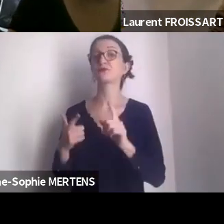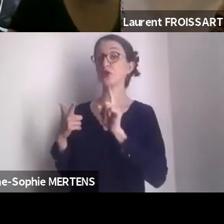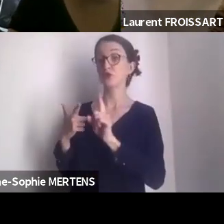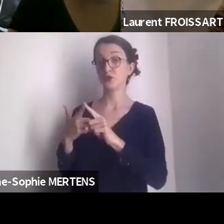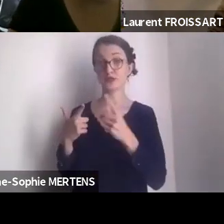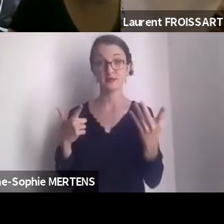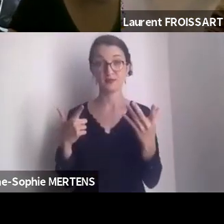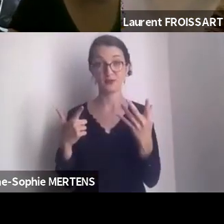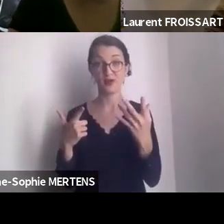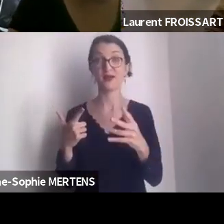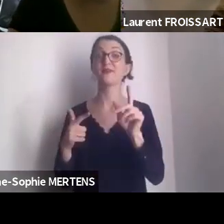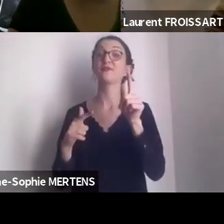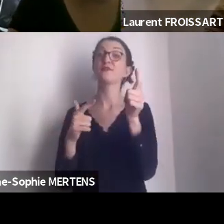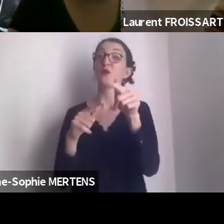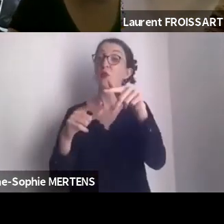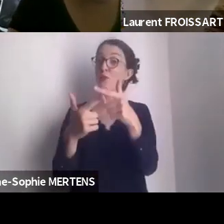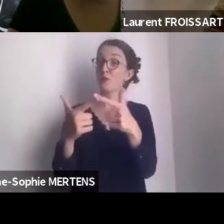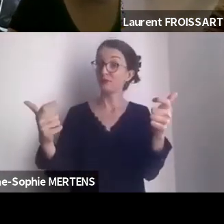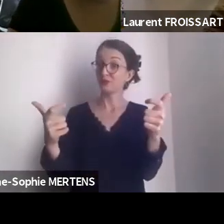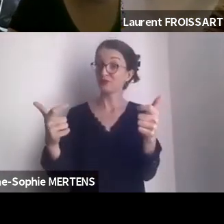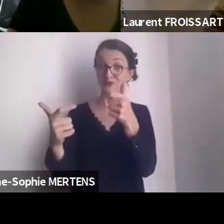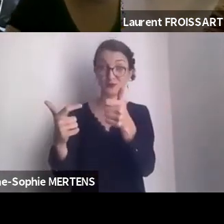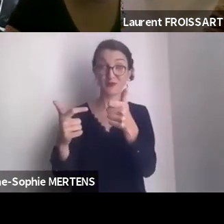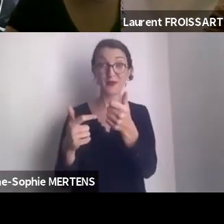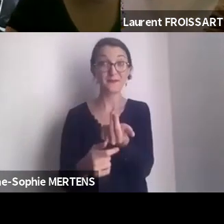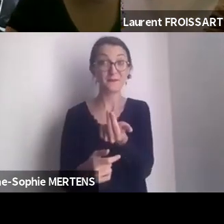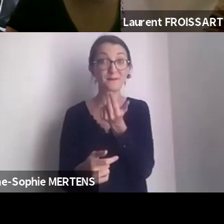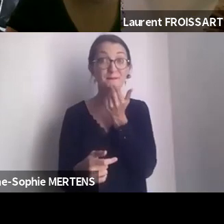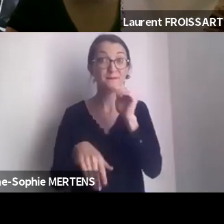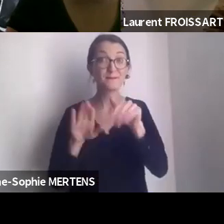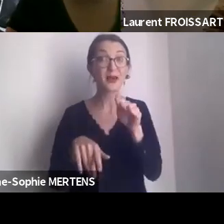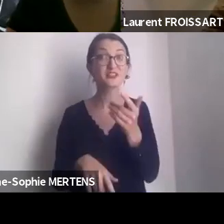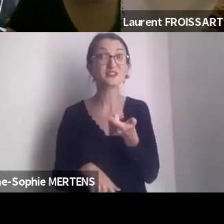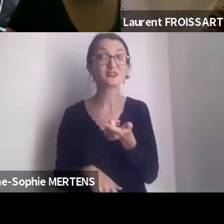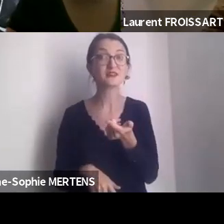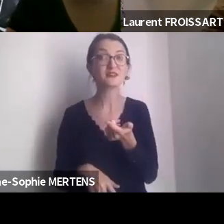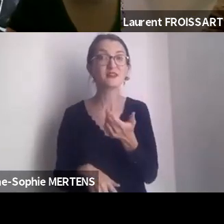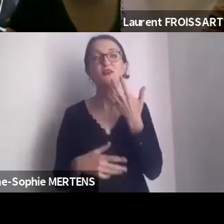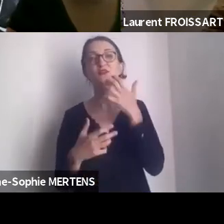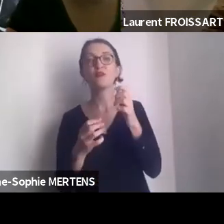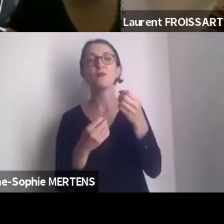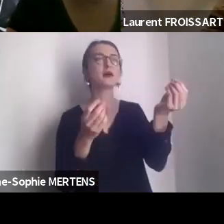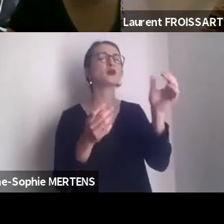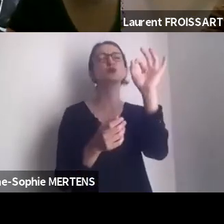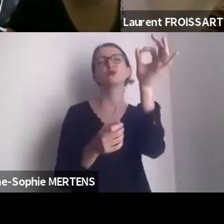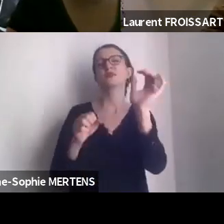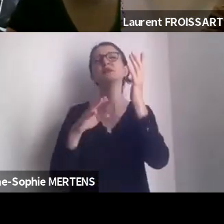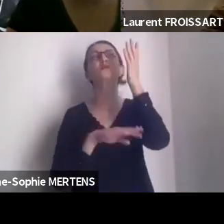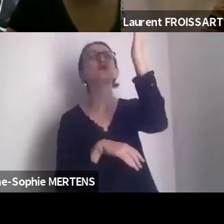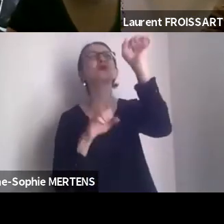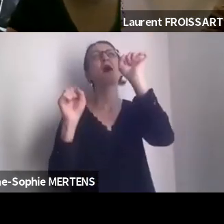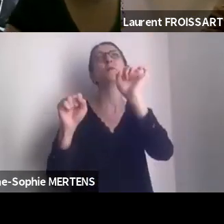qui fonctionne. C'est-à-dire que l'idée, ce n'est pas de vendre du rêve, l'idée, c'est de vendre quelque chose qui